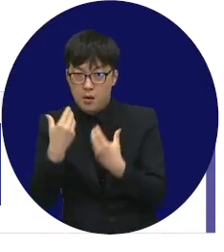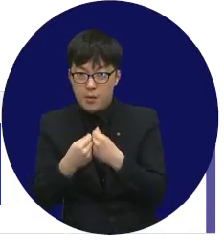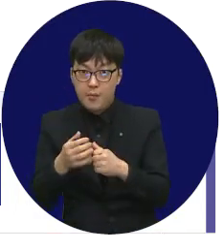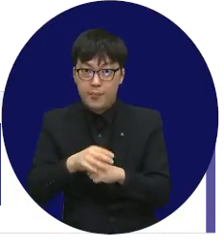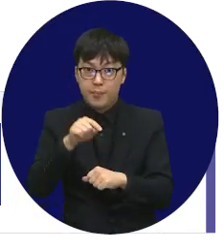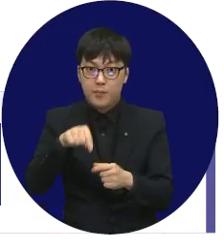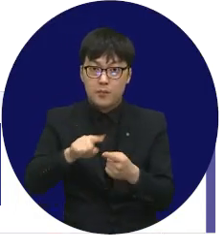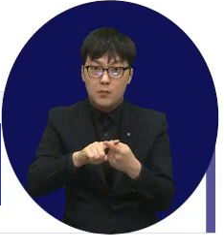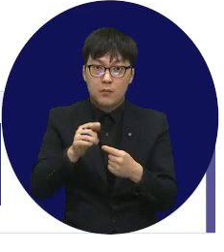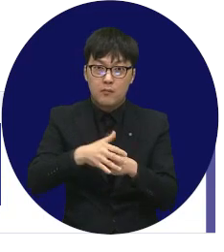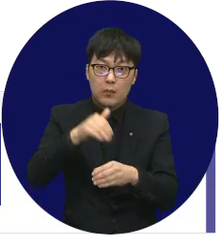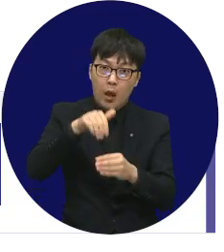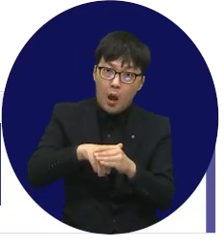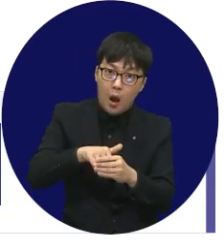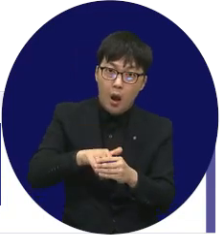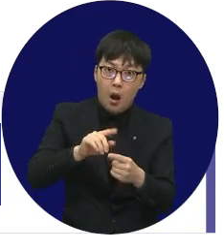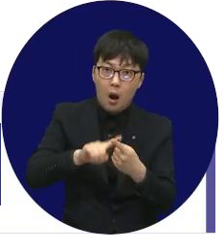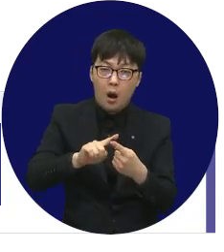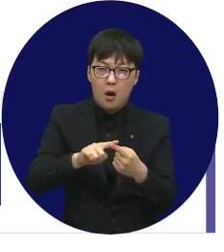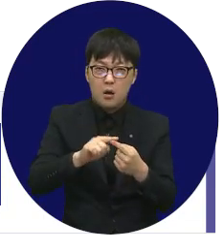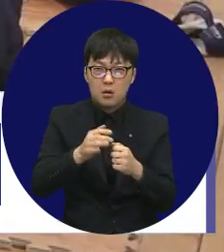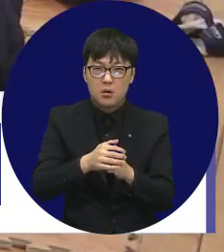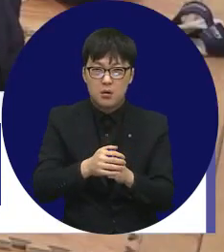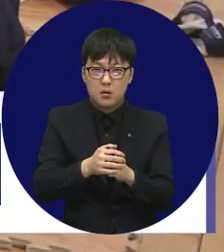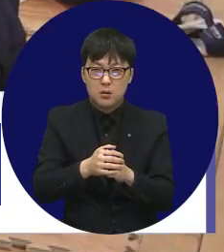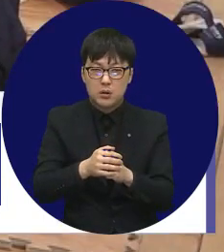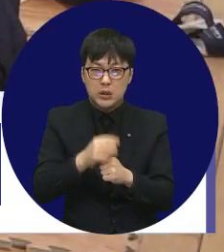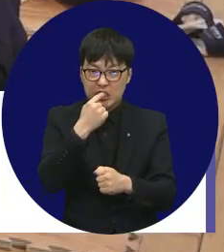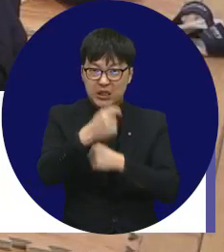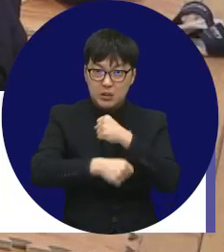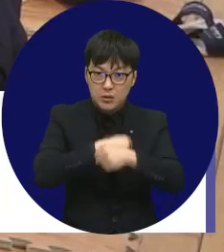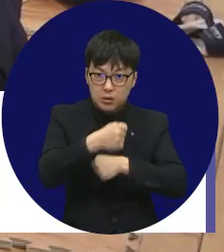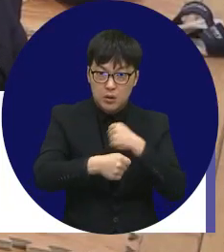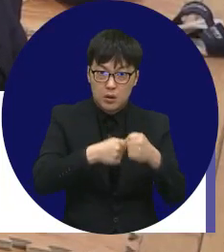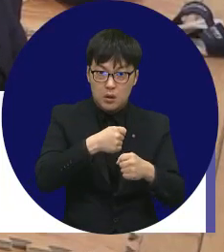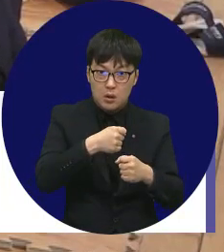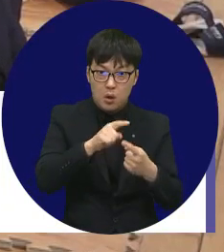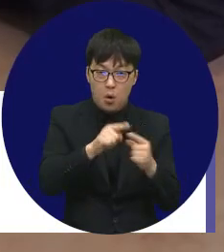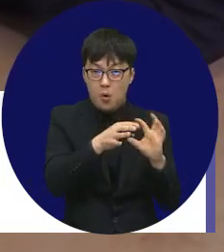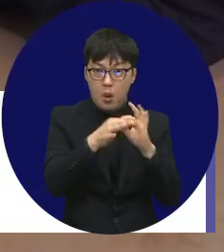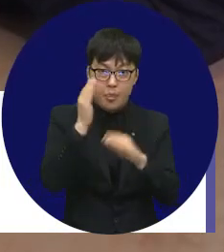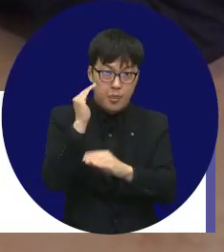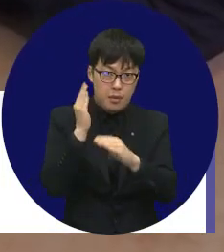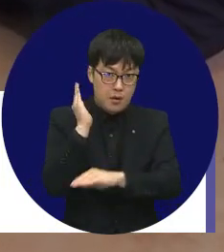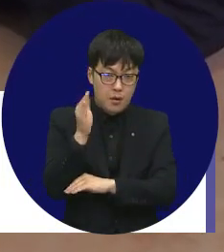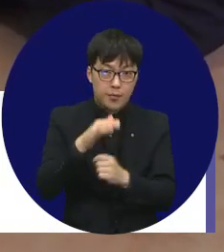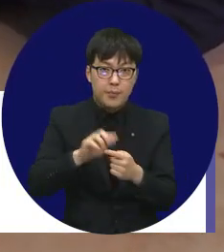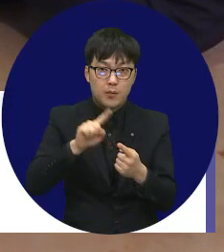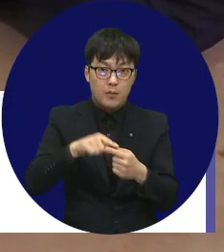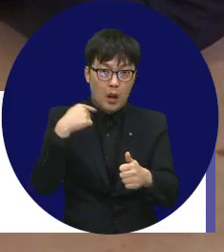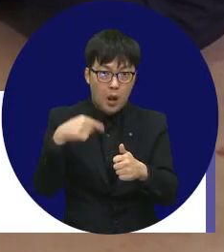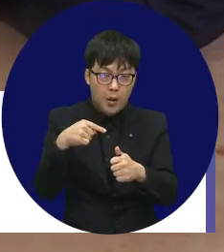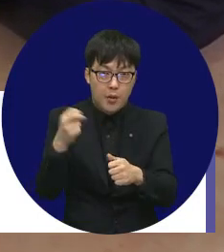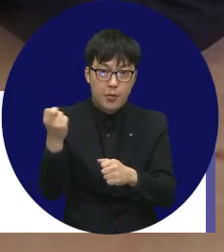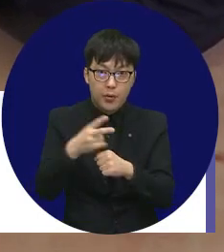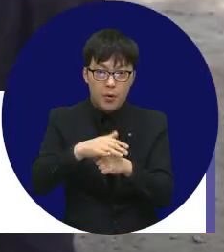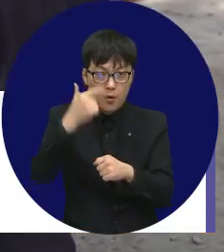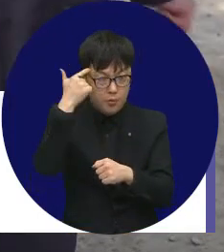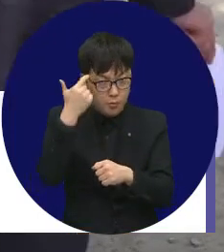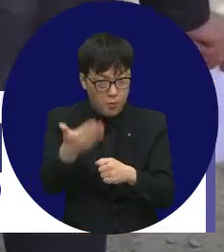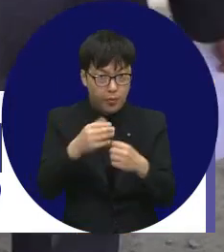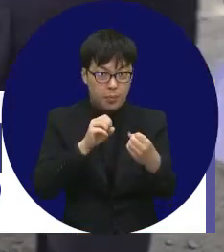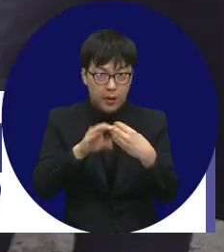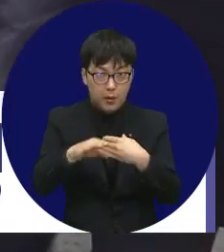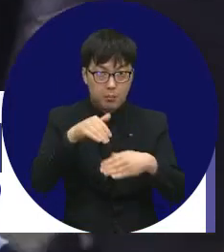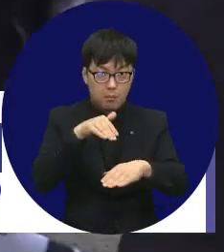매니페스토 정책선거 등 민주주의와 관련된 내용을 강의와 민주시민교육 퀴즈 골든벨 등을 통해 진행했는데요.